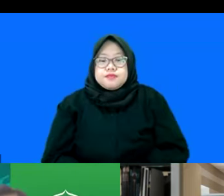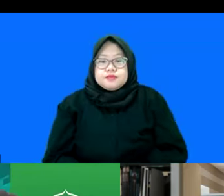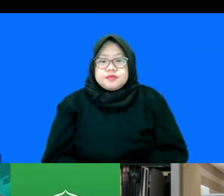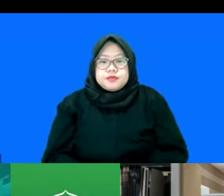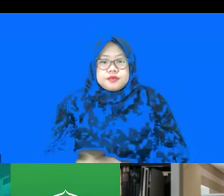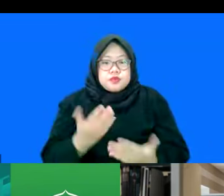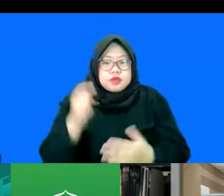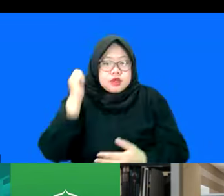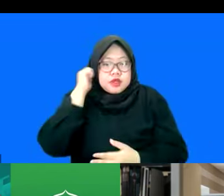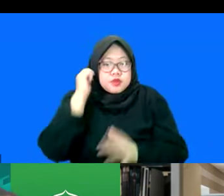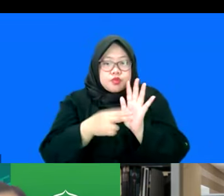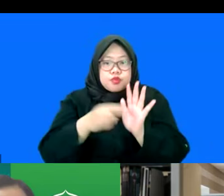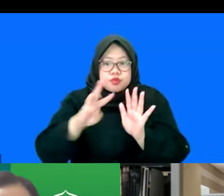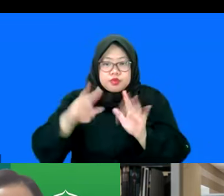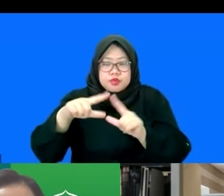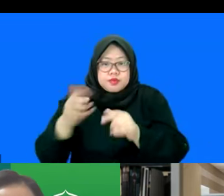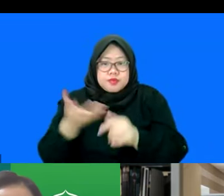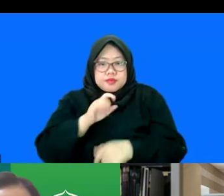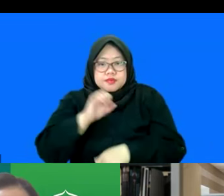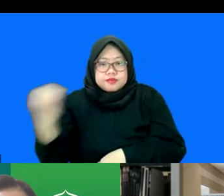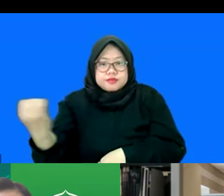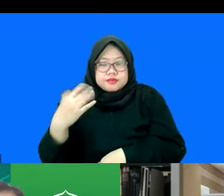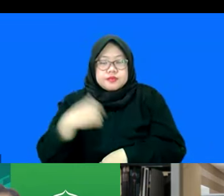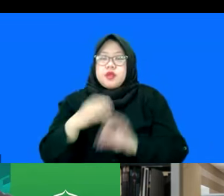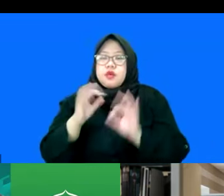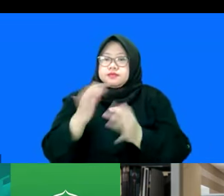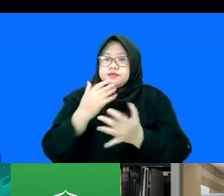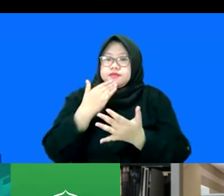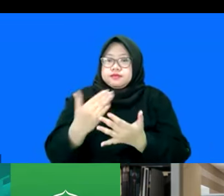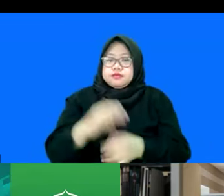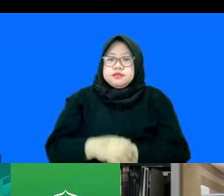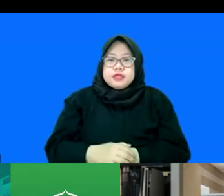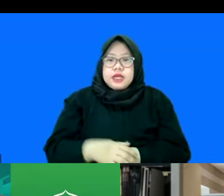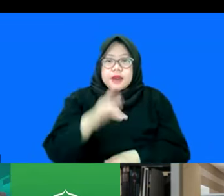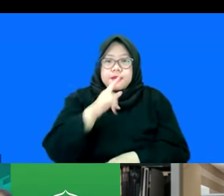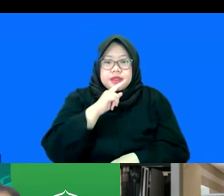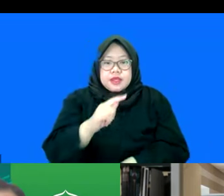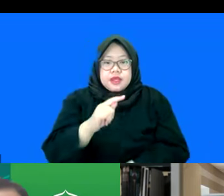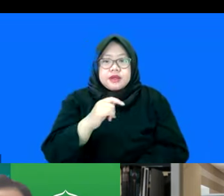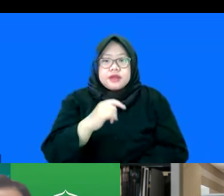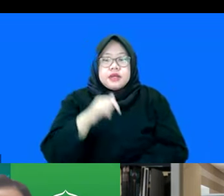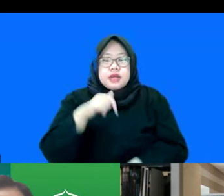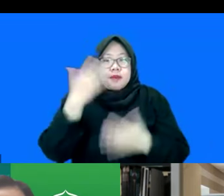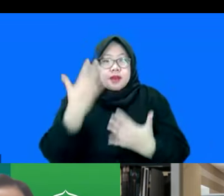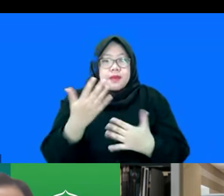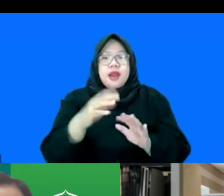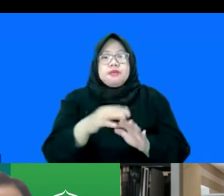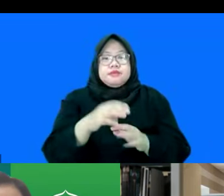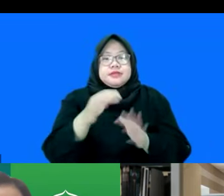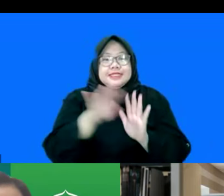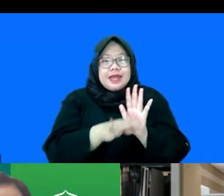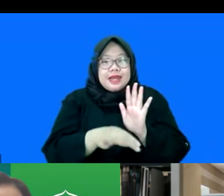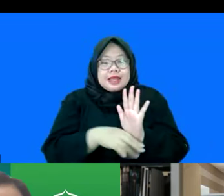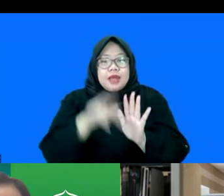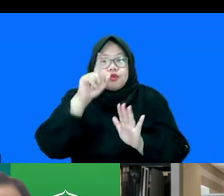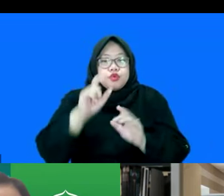Ya, oke. Terima kasih, Mbak Rani. Pertanyaannya yang anonimus ini ya, bagaimana kriteria yang perlu didorong meminimalisir kasus